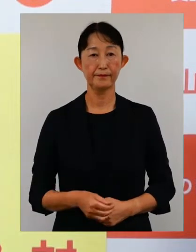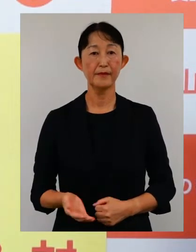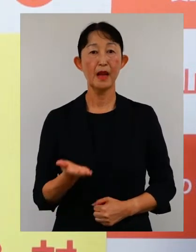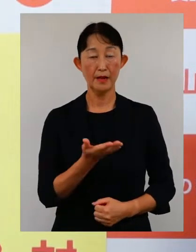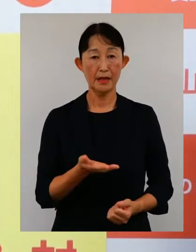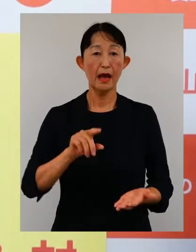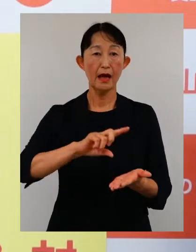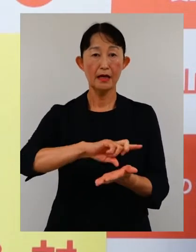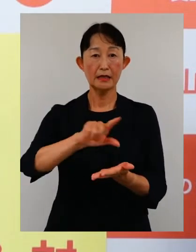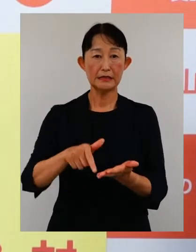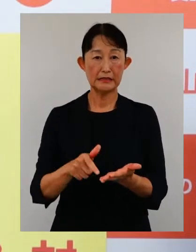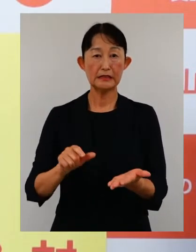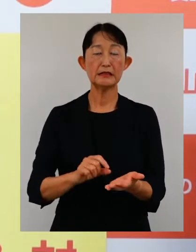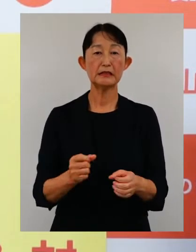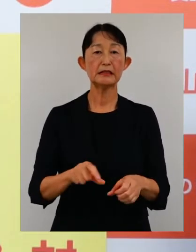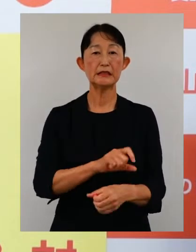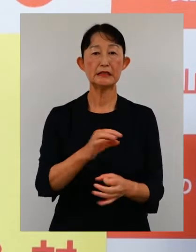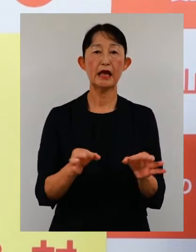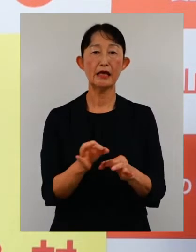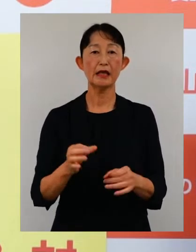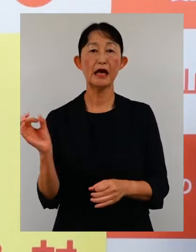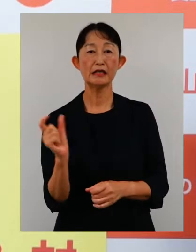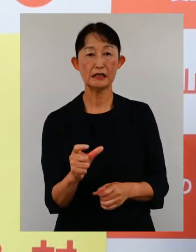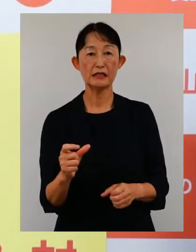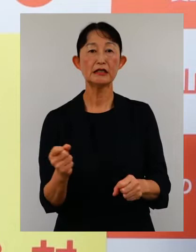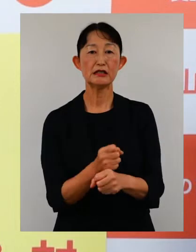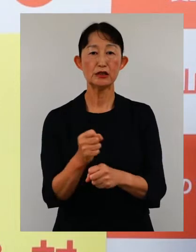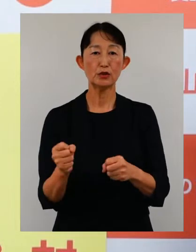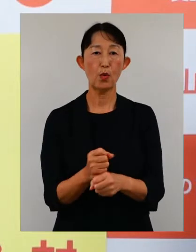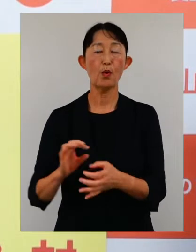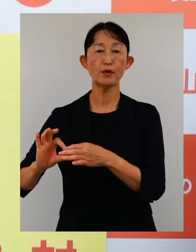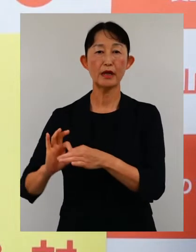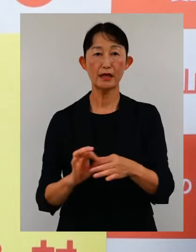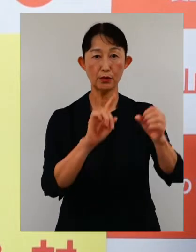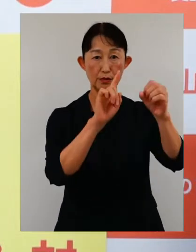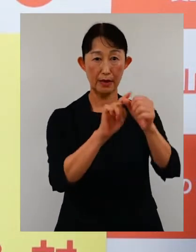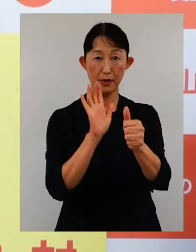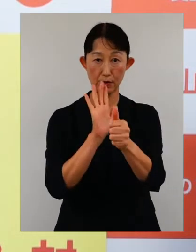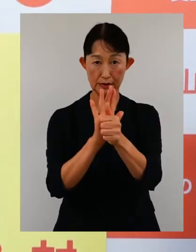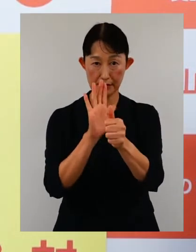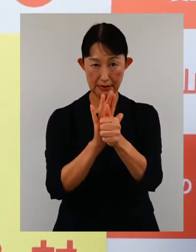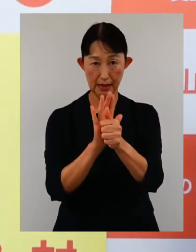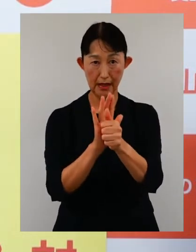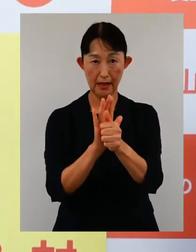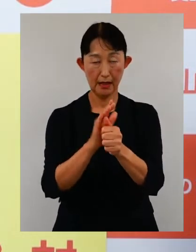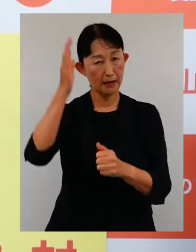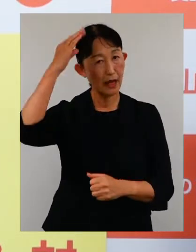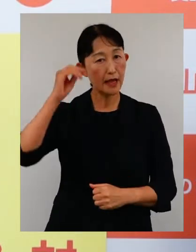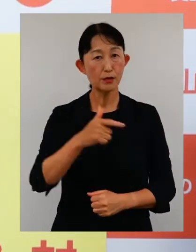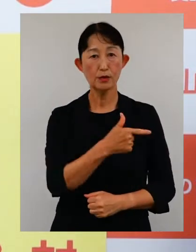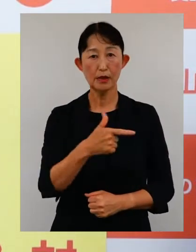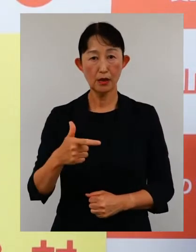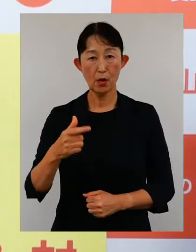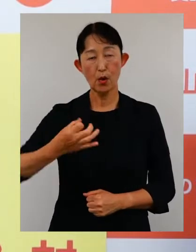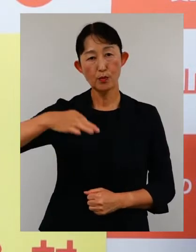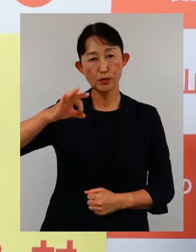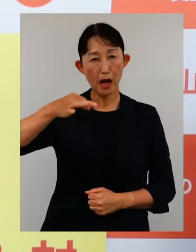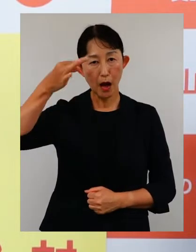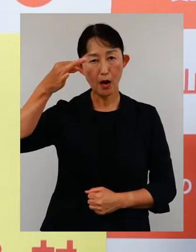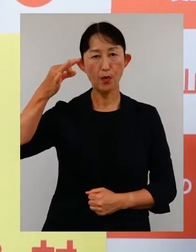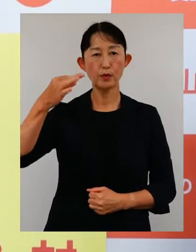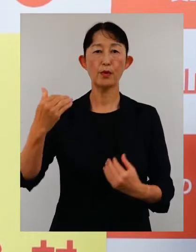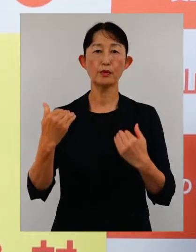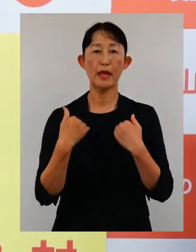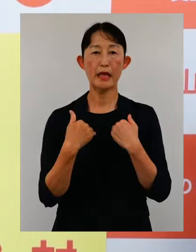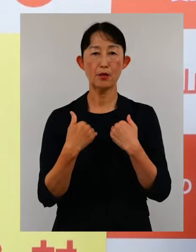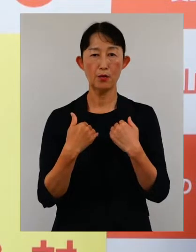2、地域経済の維持と事業の継続のための支援であります。原油をはじめとする物価高騰